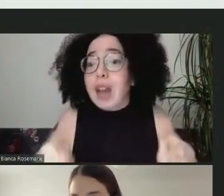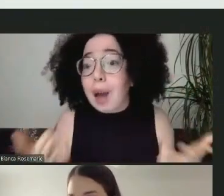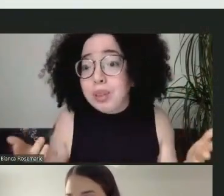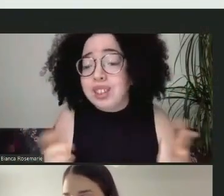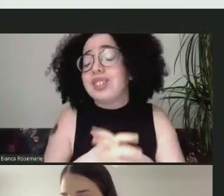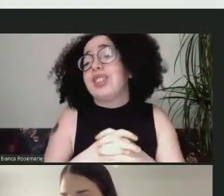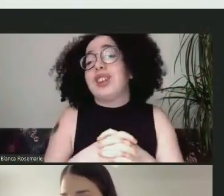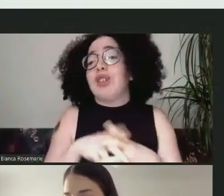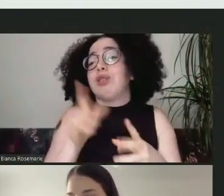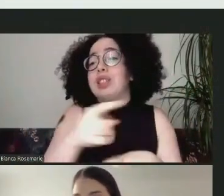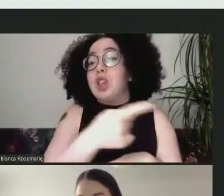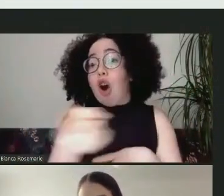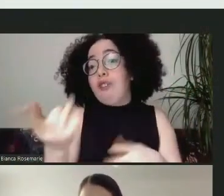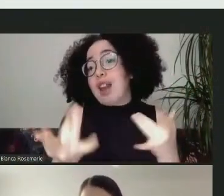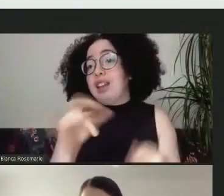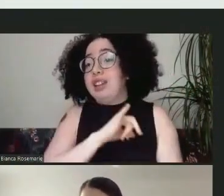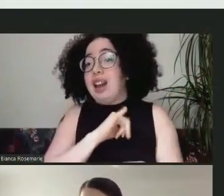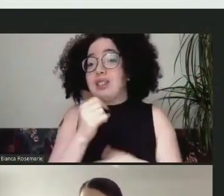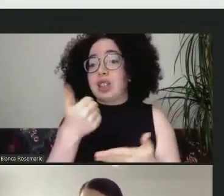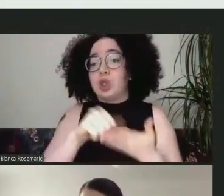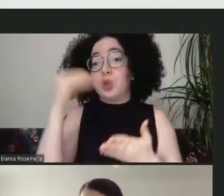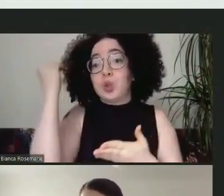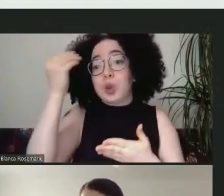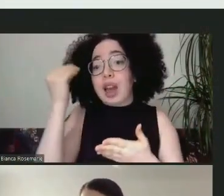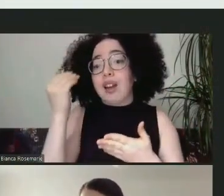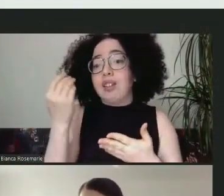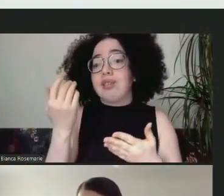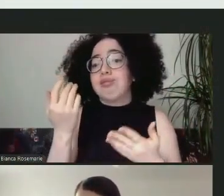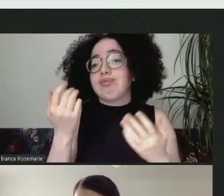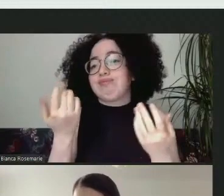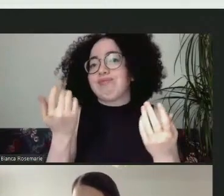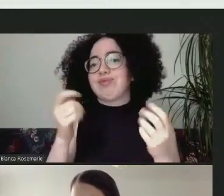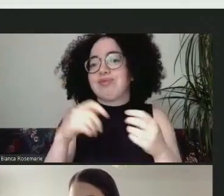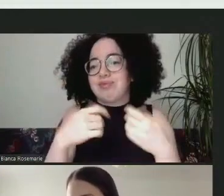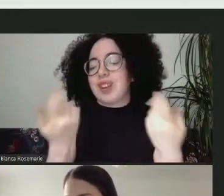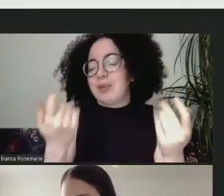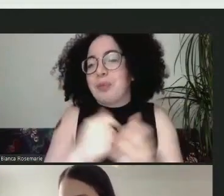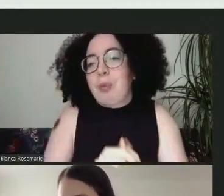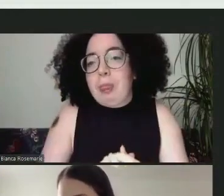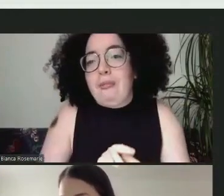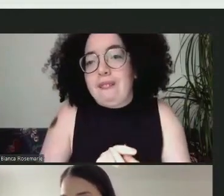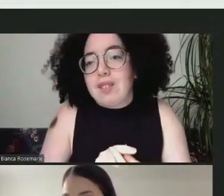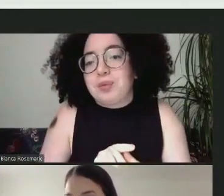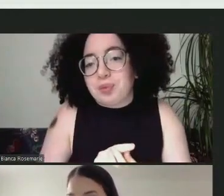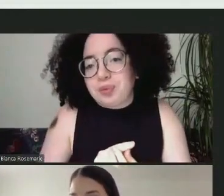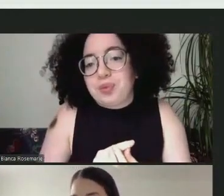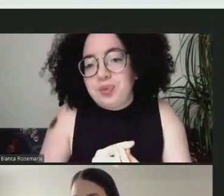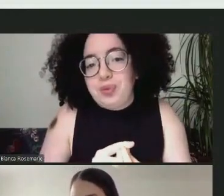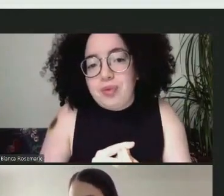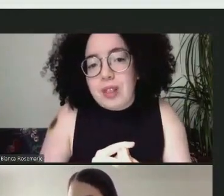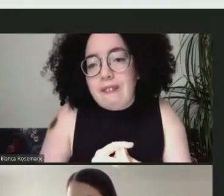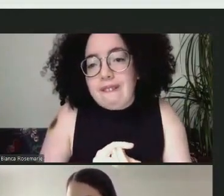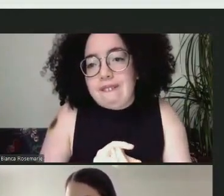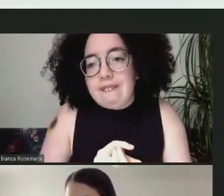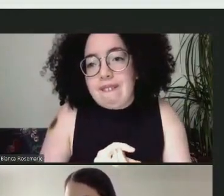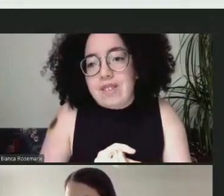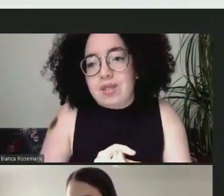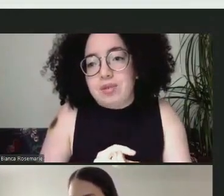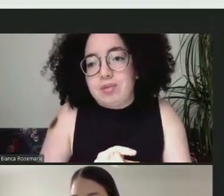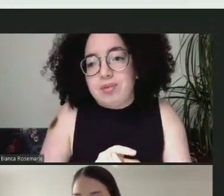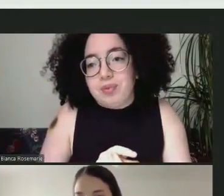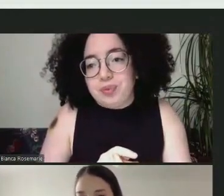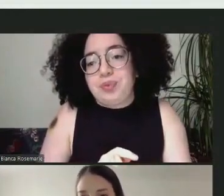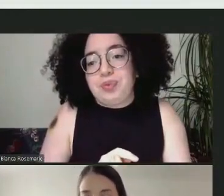geht's euch? Ich bin da, vielleicht habt ihr Interesse, etwas dazuzulernen. Und das ist schon ein großer